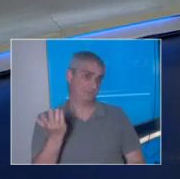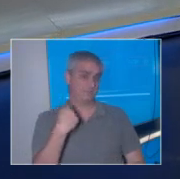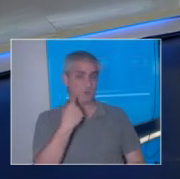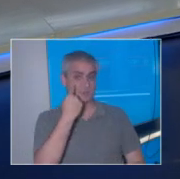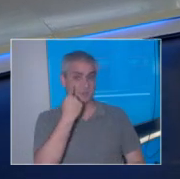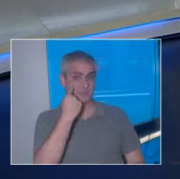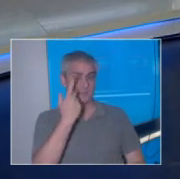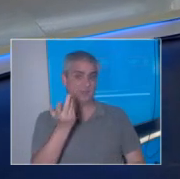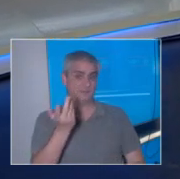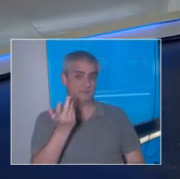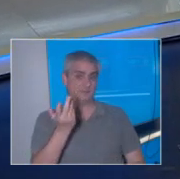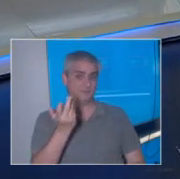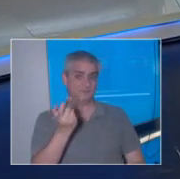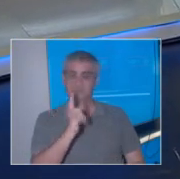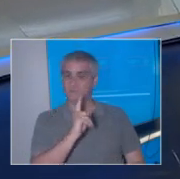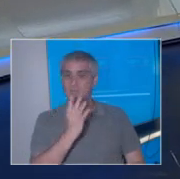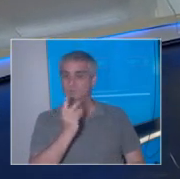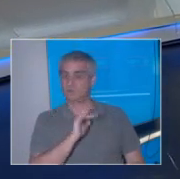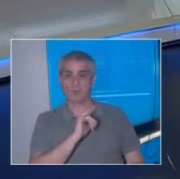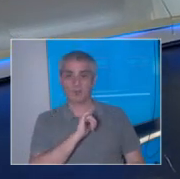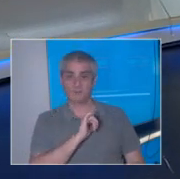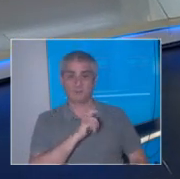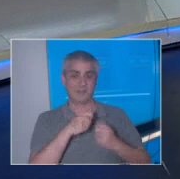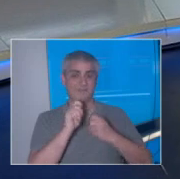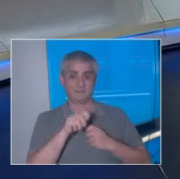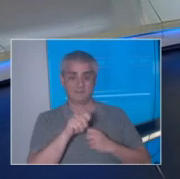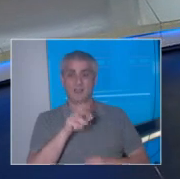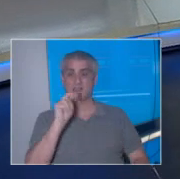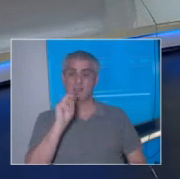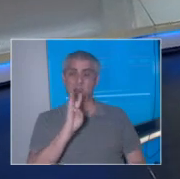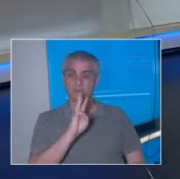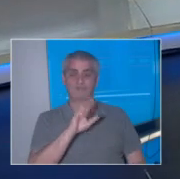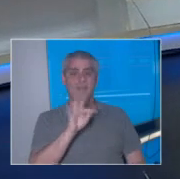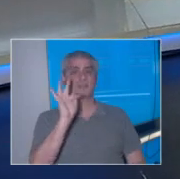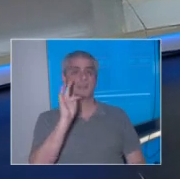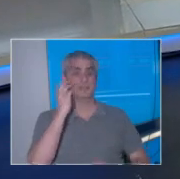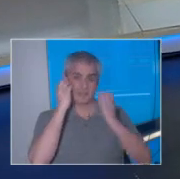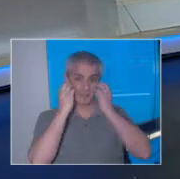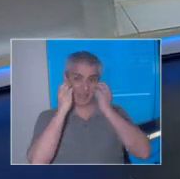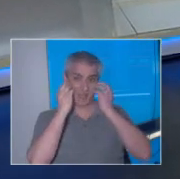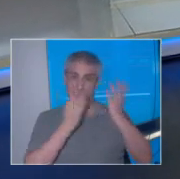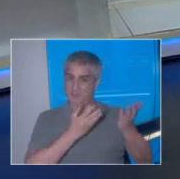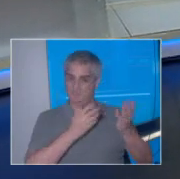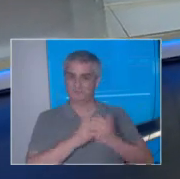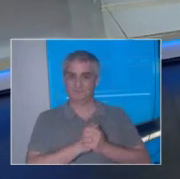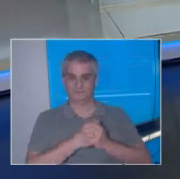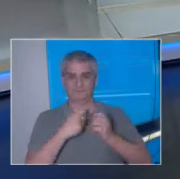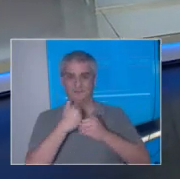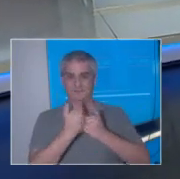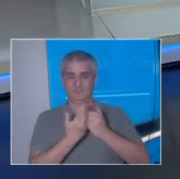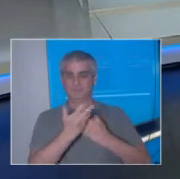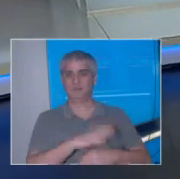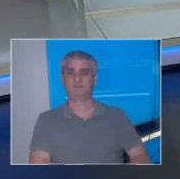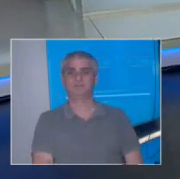ונראה את הבטל הלא בלתי מעניין בין חבר הכנסת נאור שירי לחברת הכנסת טלי גוטליב. עיין ערך פסח בה, הנה,